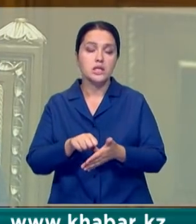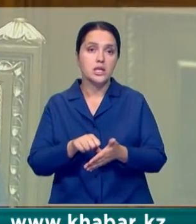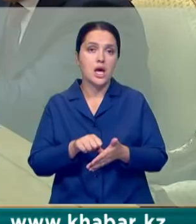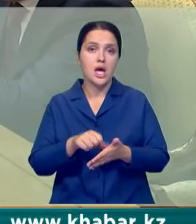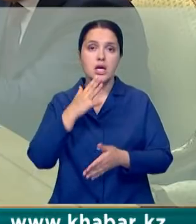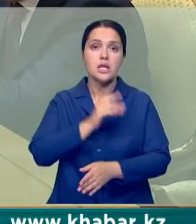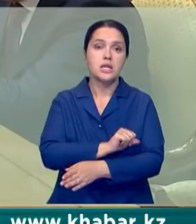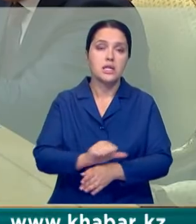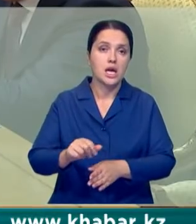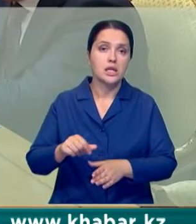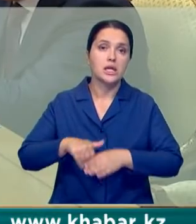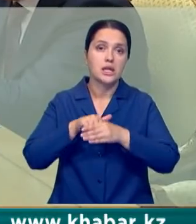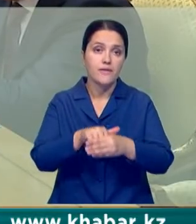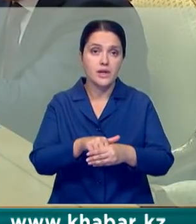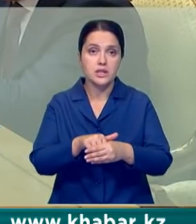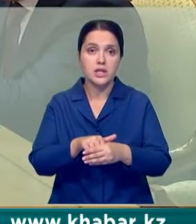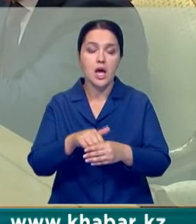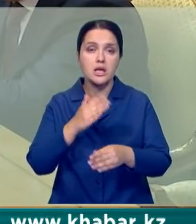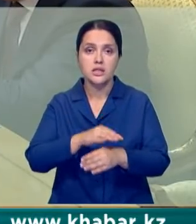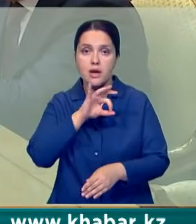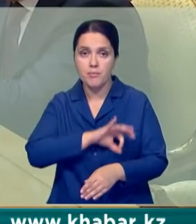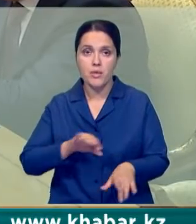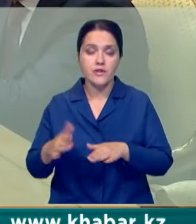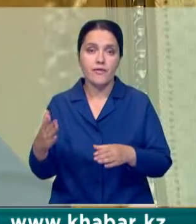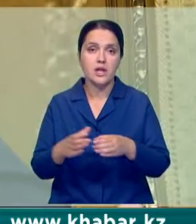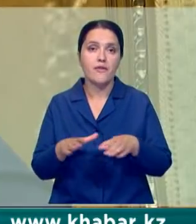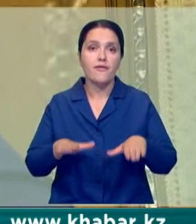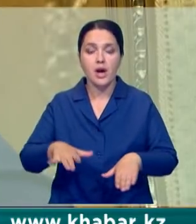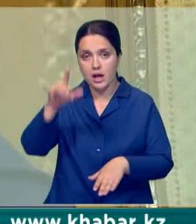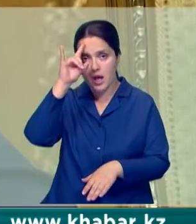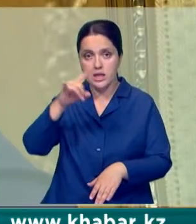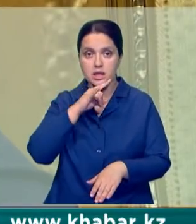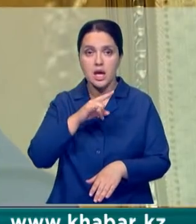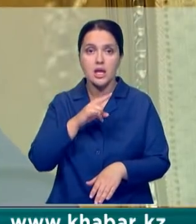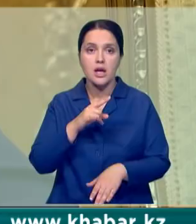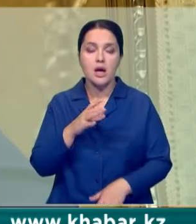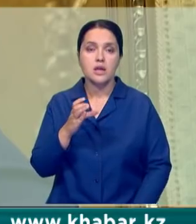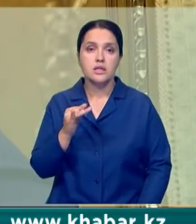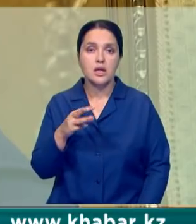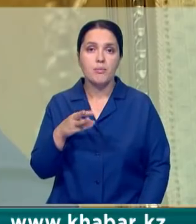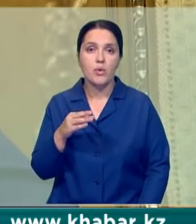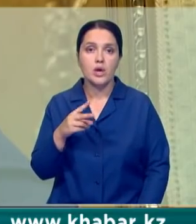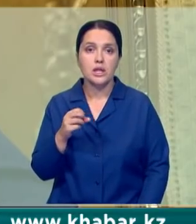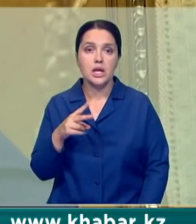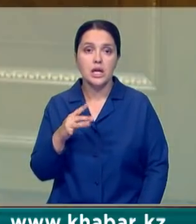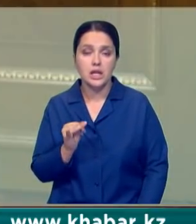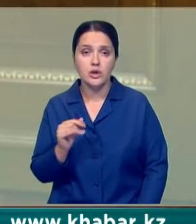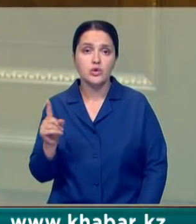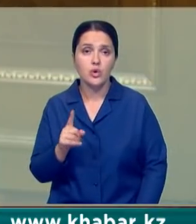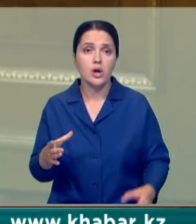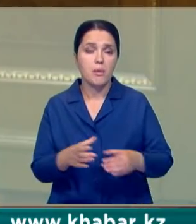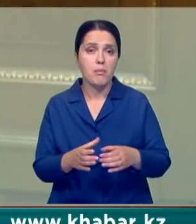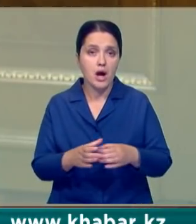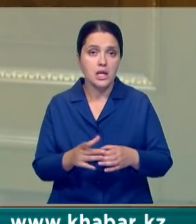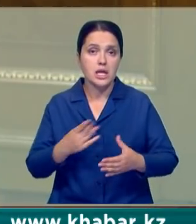иностранных инвесторов и отметил положительную деятельность его компании в казахстане в свою очередь и лоренцо simonelli подчеркнул